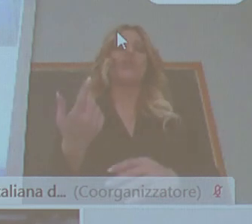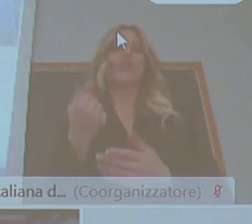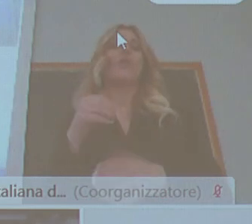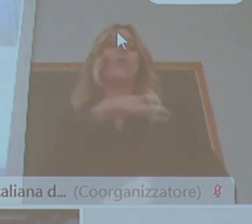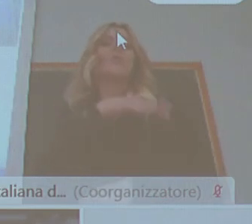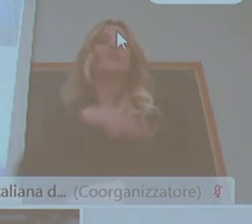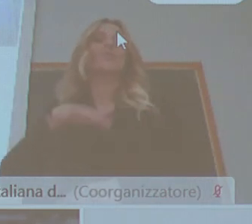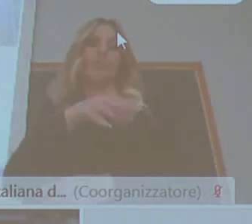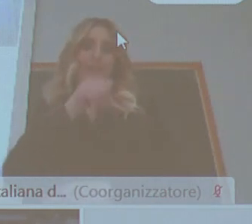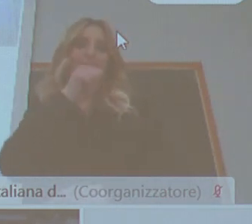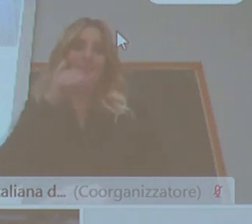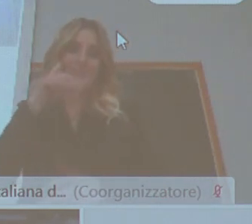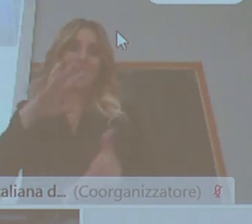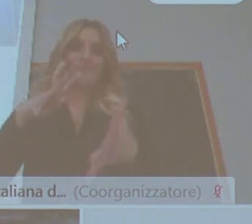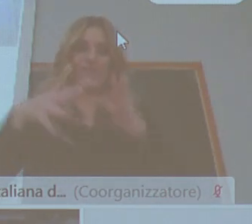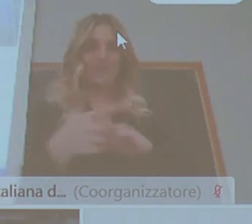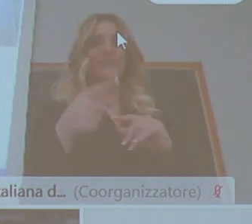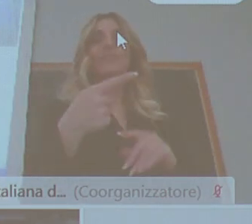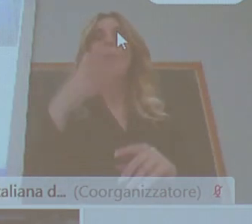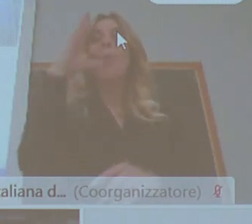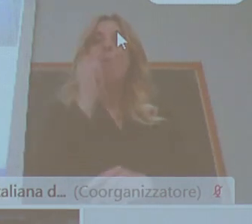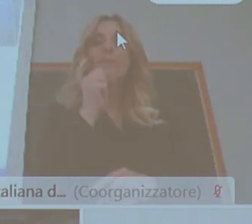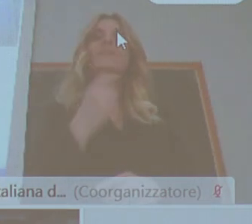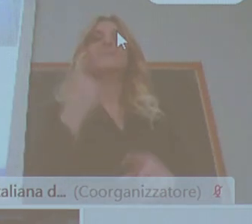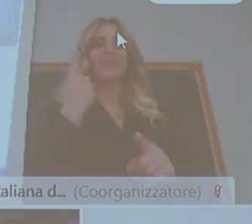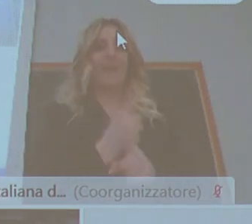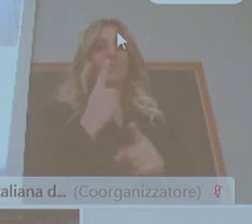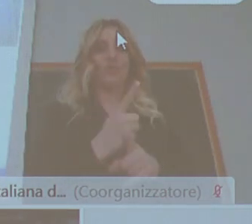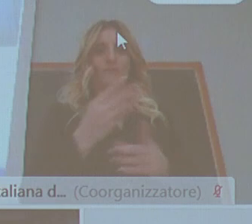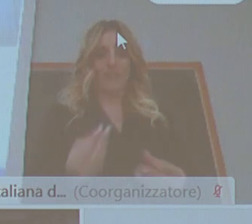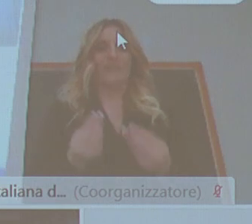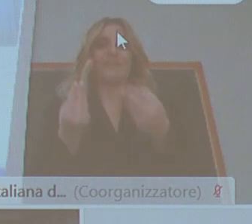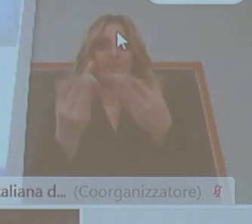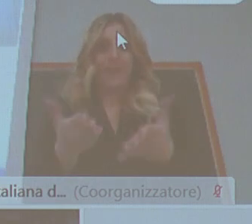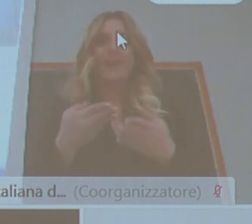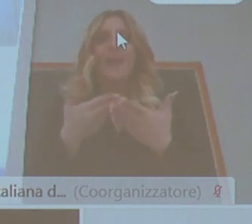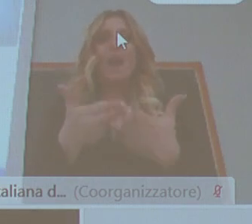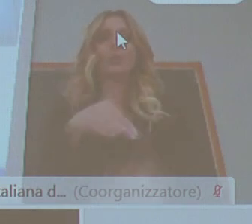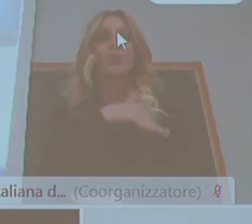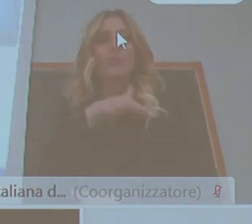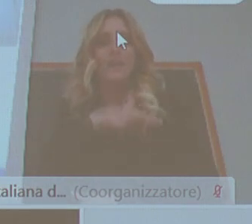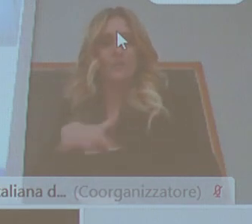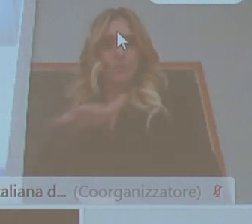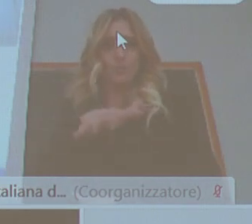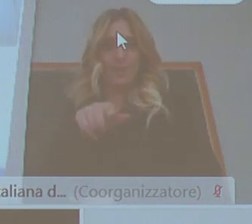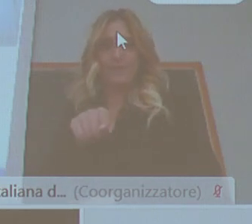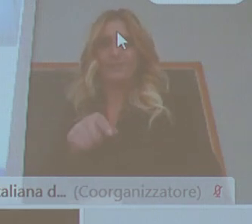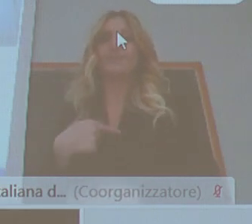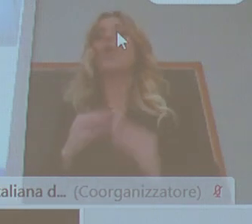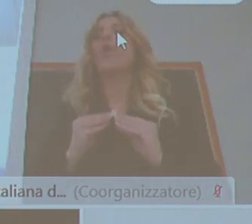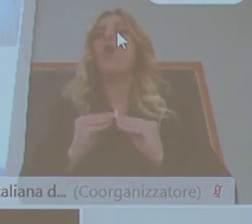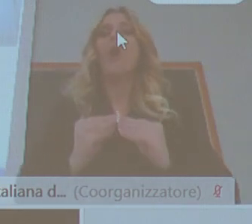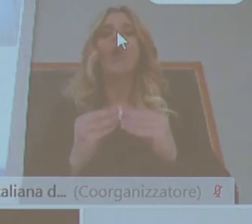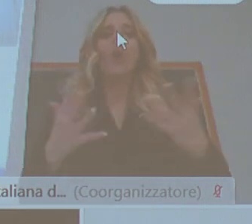di un'università, quindi l'università ha questo come scopo. Come invece si piega un sistema a quello che diceva